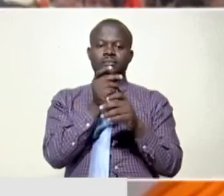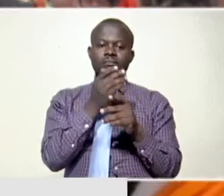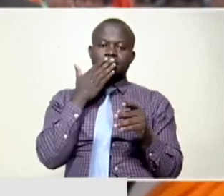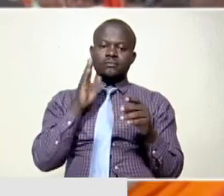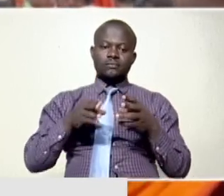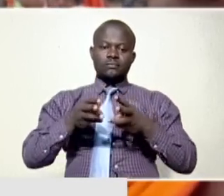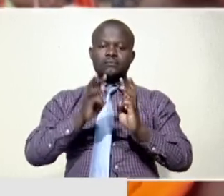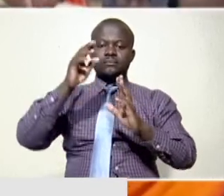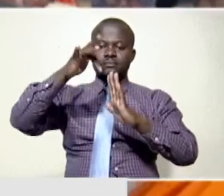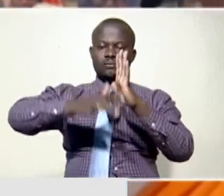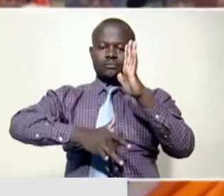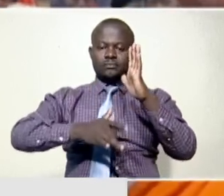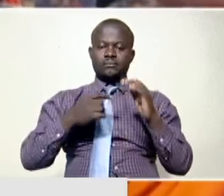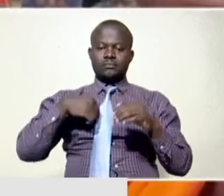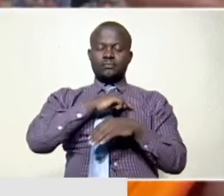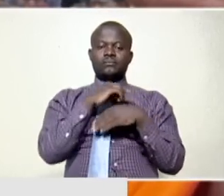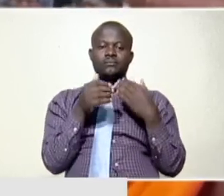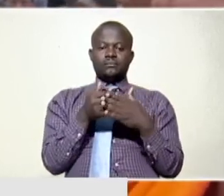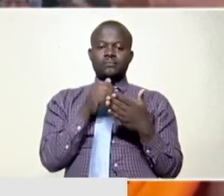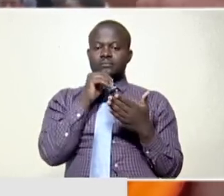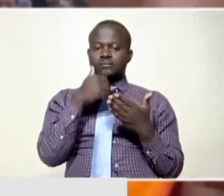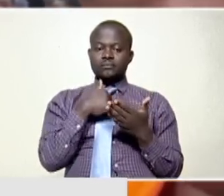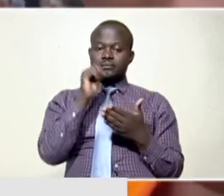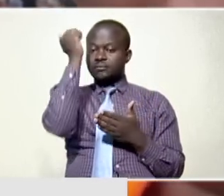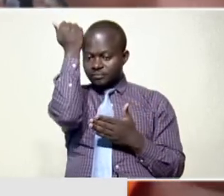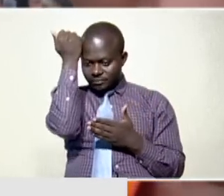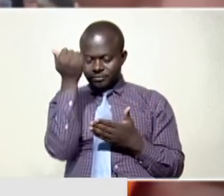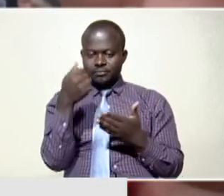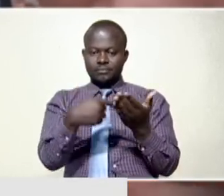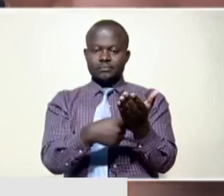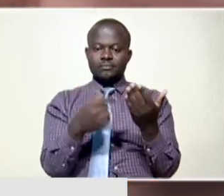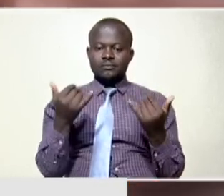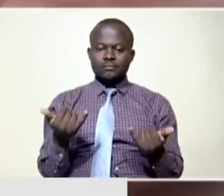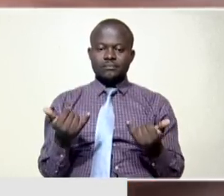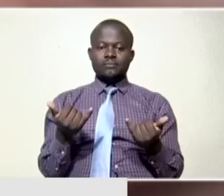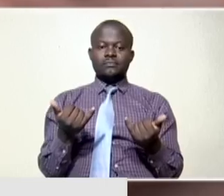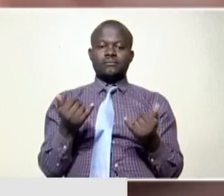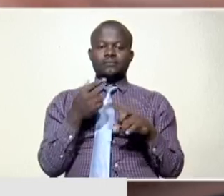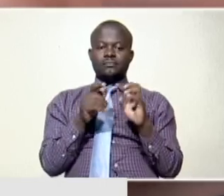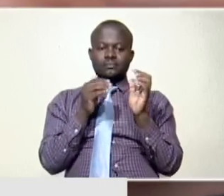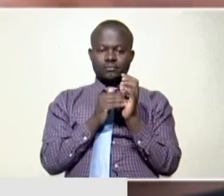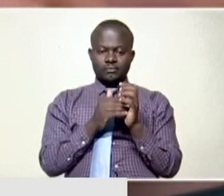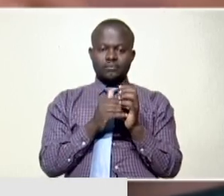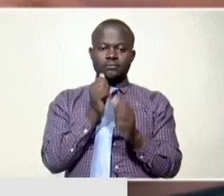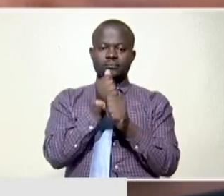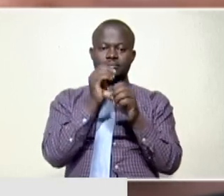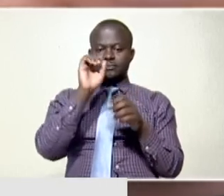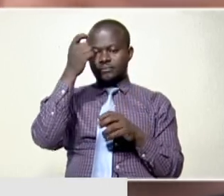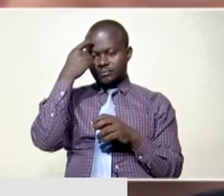buryo burambuye. Singira ubwishingizi mu kwivuza kandi n'umukozi wa leta